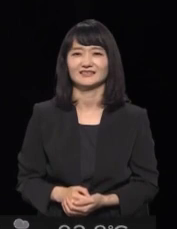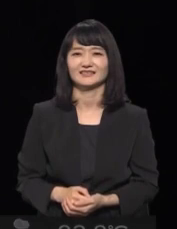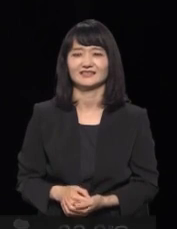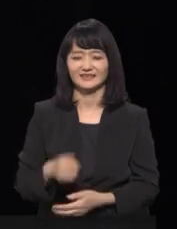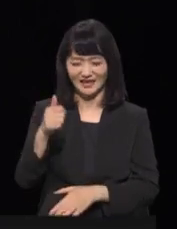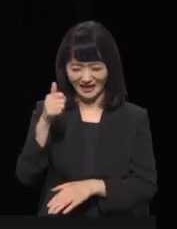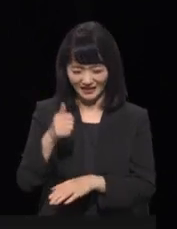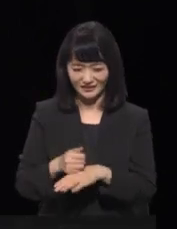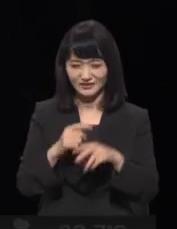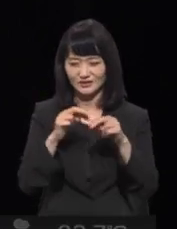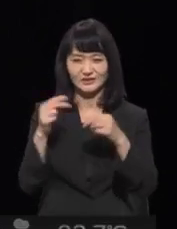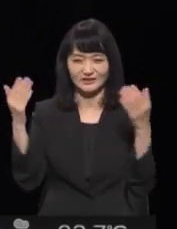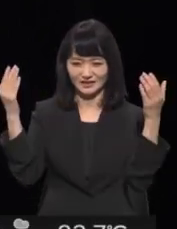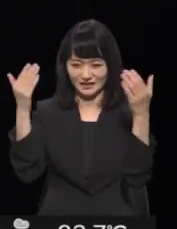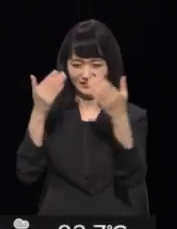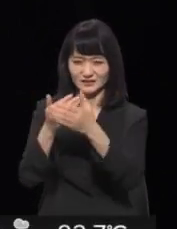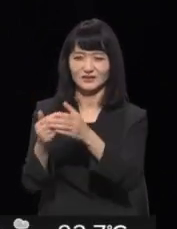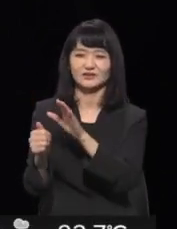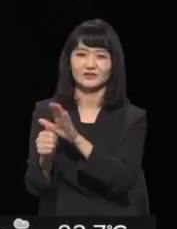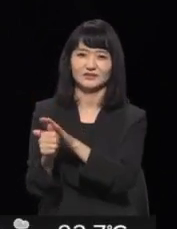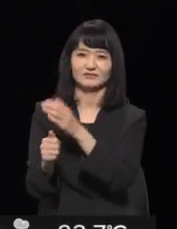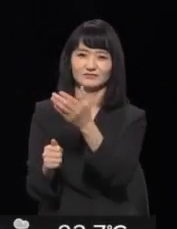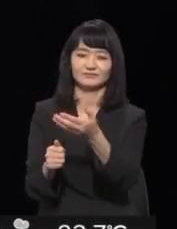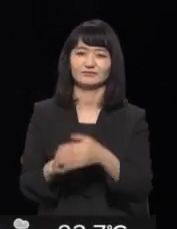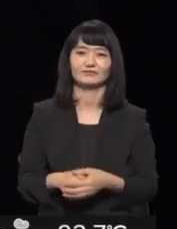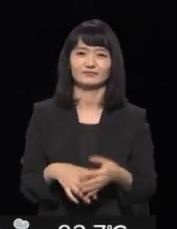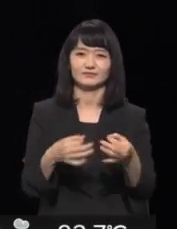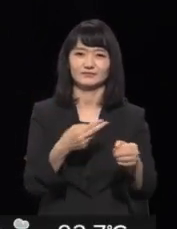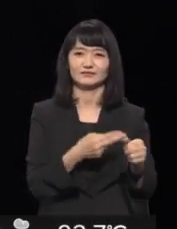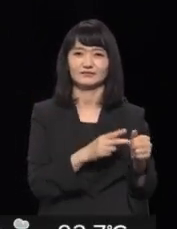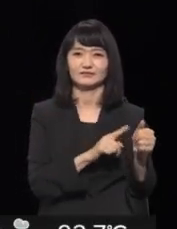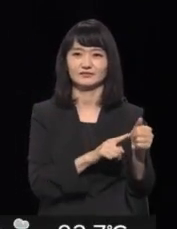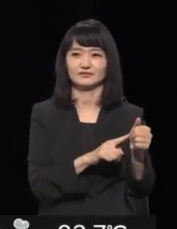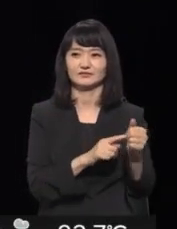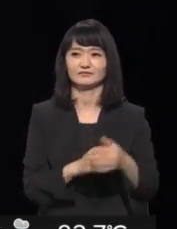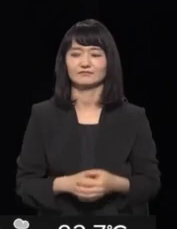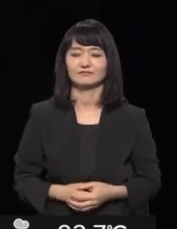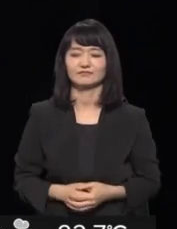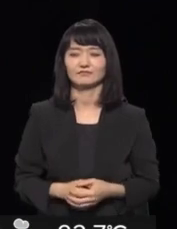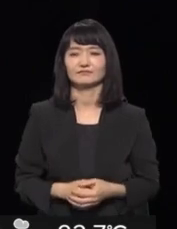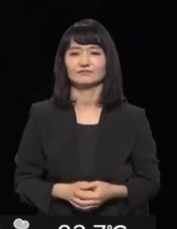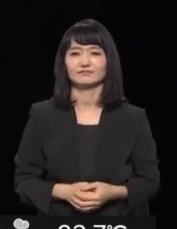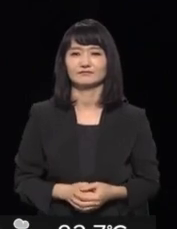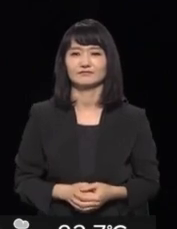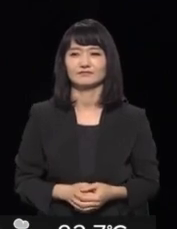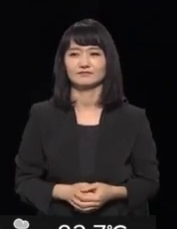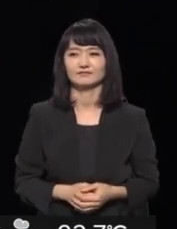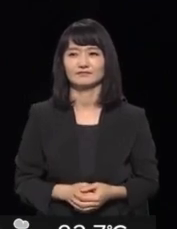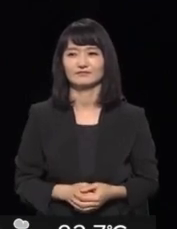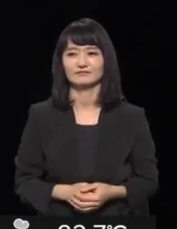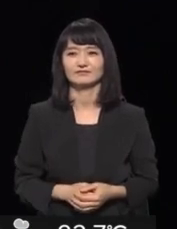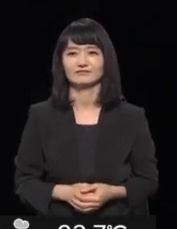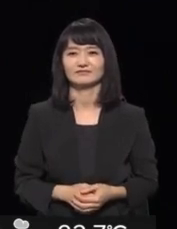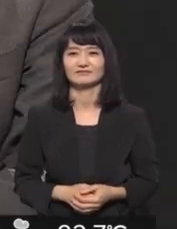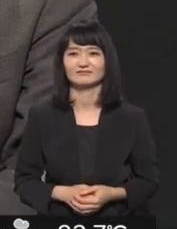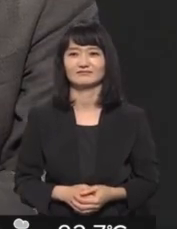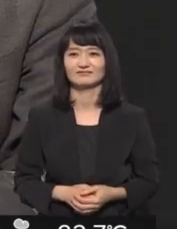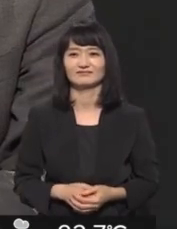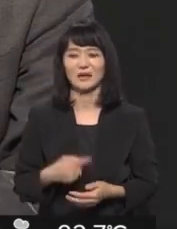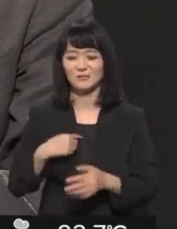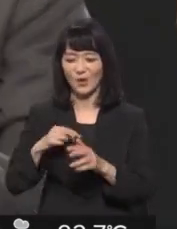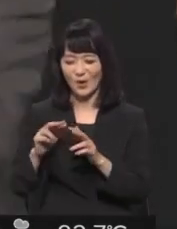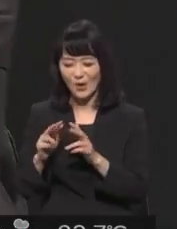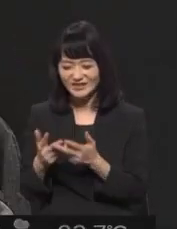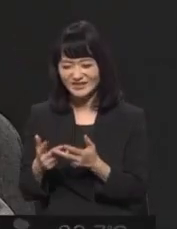네. 김규식 교수님도 있습니다. 퍼펙트 핸섬님께서 보내셨는데요. 아, 본인이 퍼펙트 핸섬.